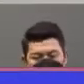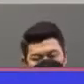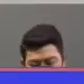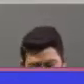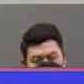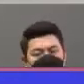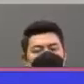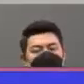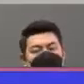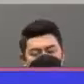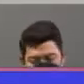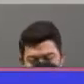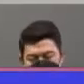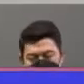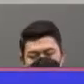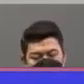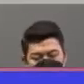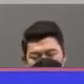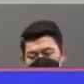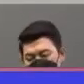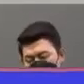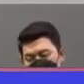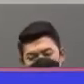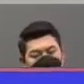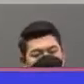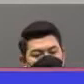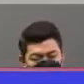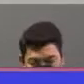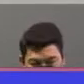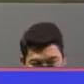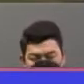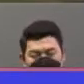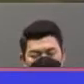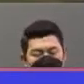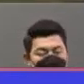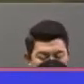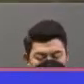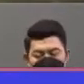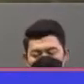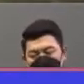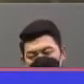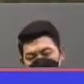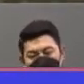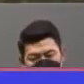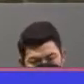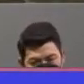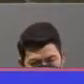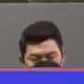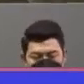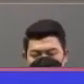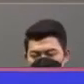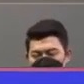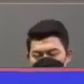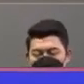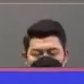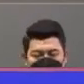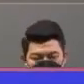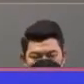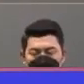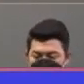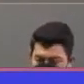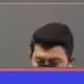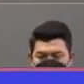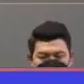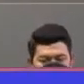ภายหลังน้ำลดภายหลังจากที่น้ำมันลดลงให้เป็นไปตามความคือจะบอกว่า